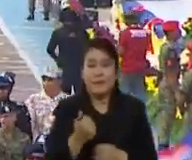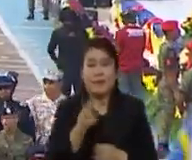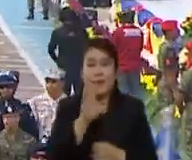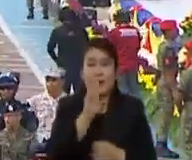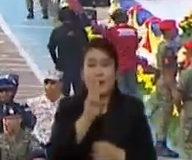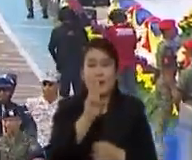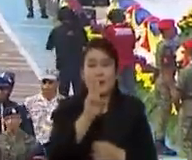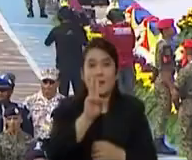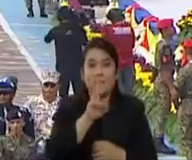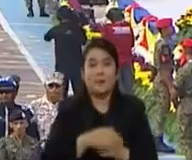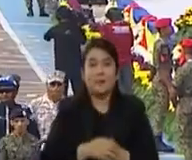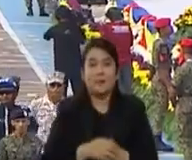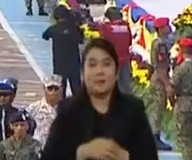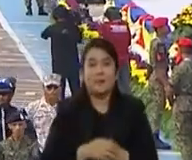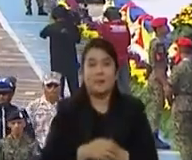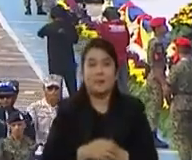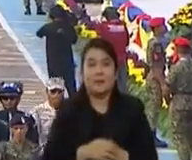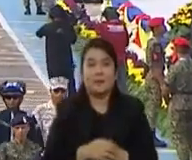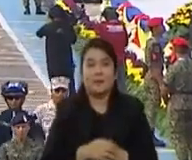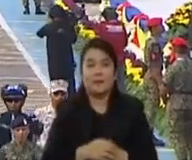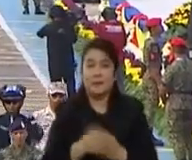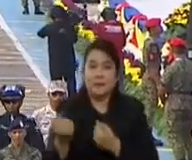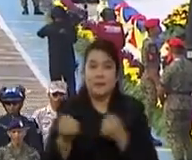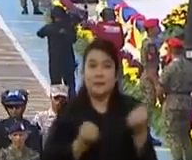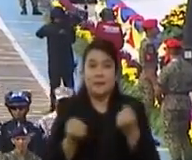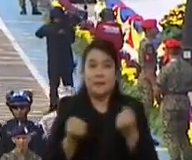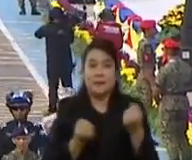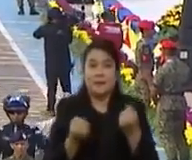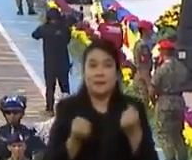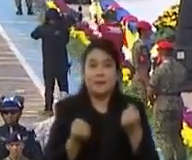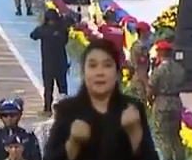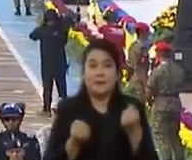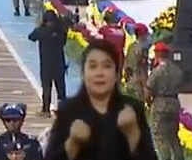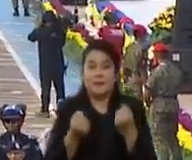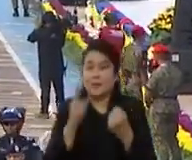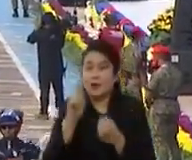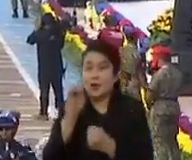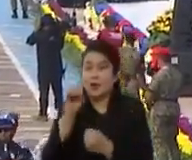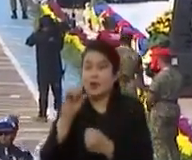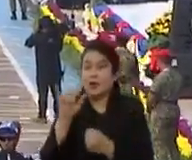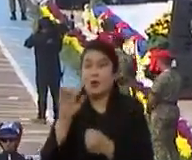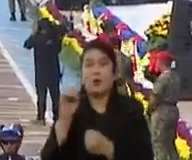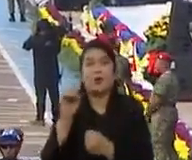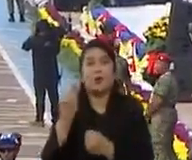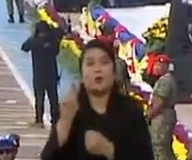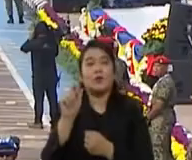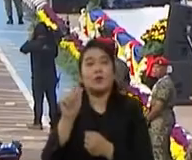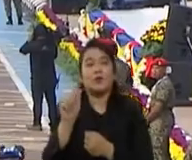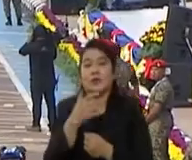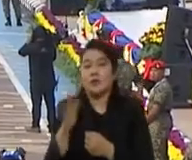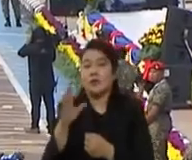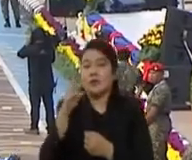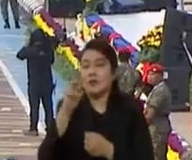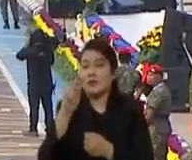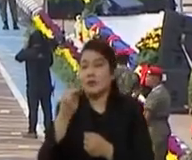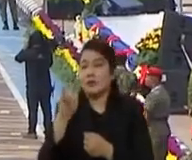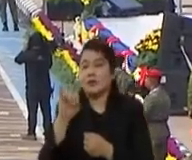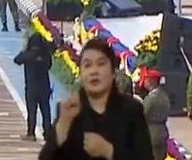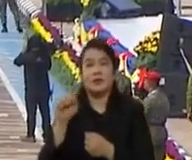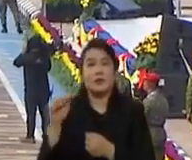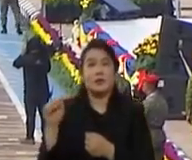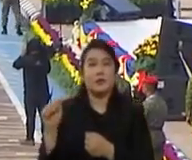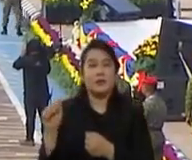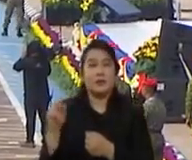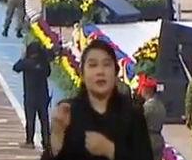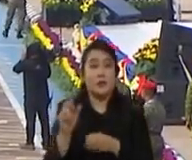6 unit Light Rescue Vehicle model Toyota Hilux dan Nissan Navara merupakan pacuan 4 roda